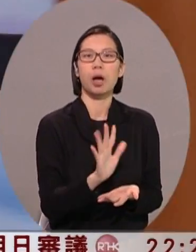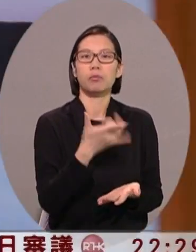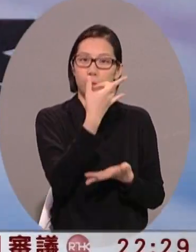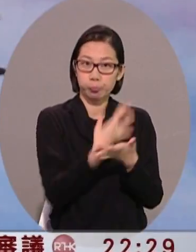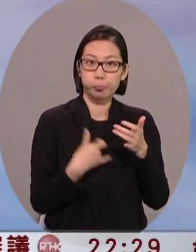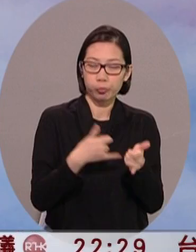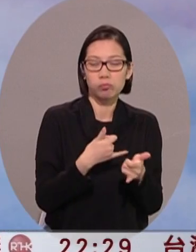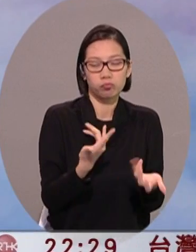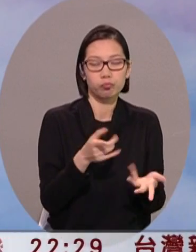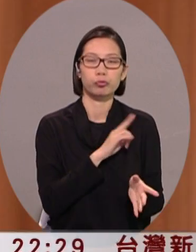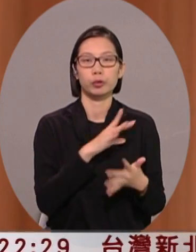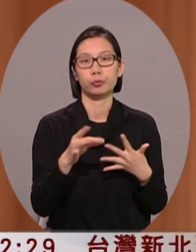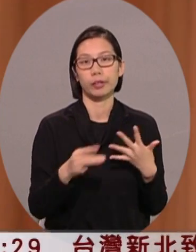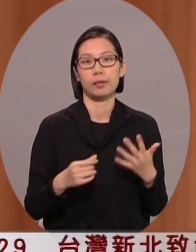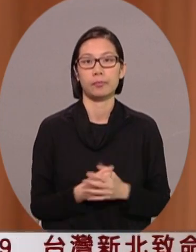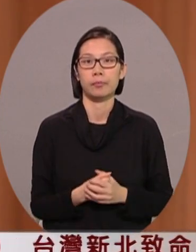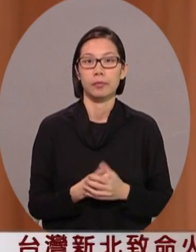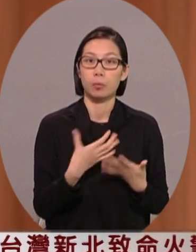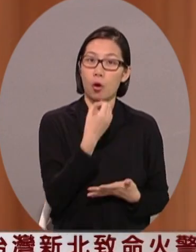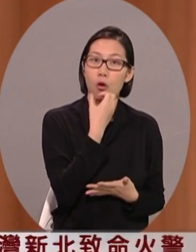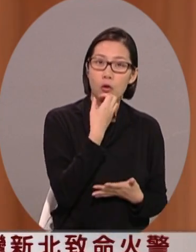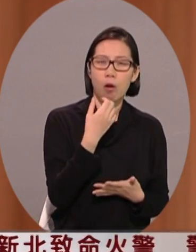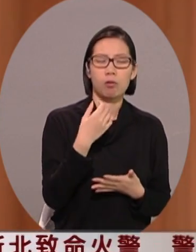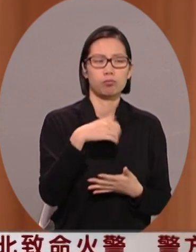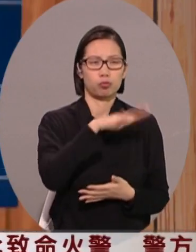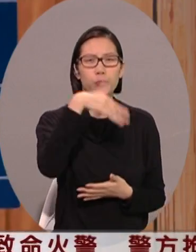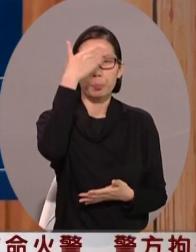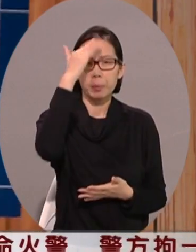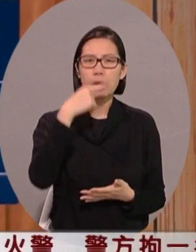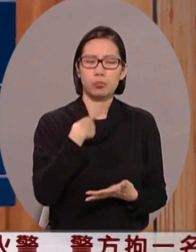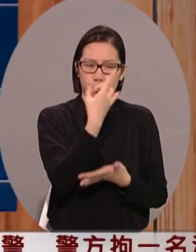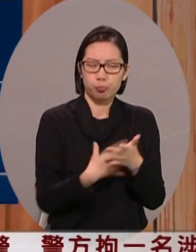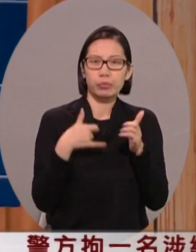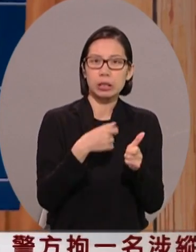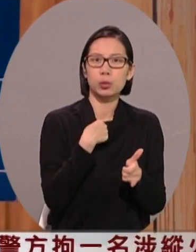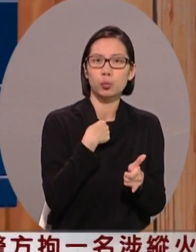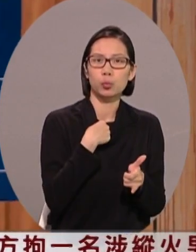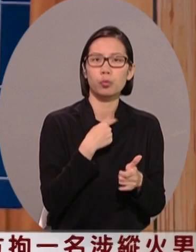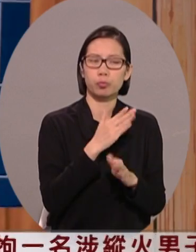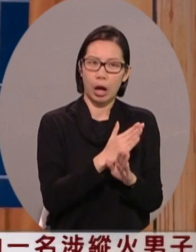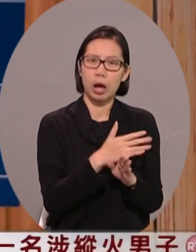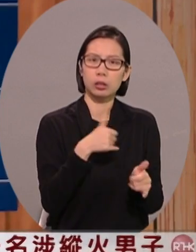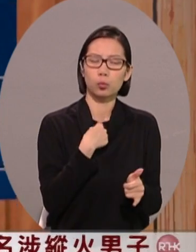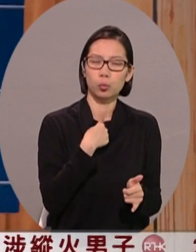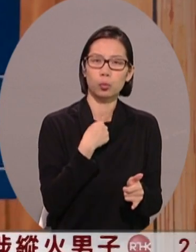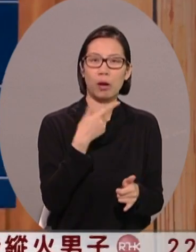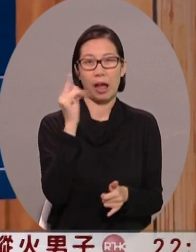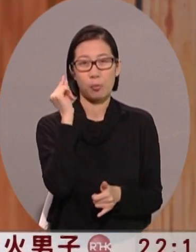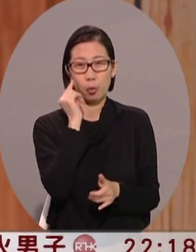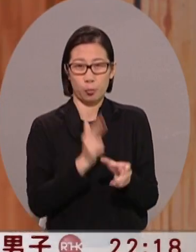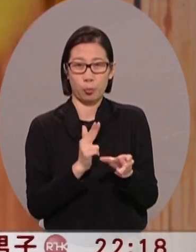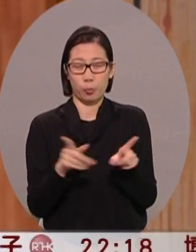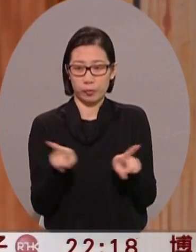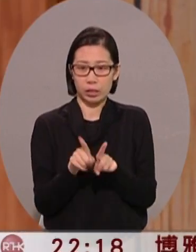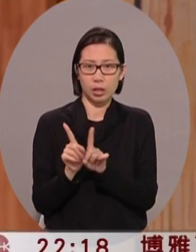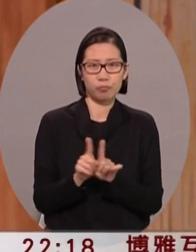翻返嚟今日嘅香港啦，出家人大家都理解应该要守戒律，男女僧人把臂同游，